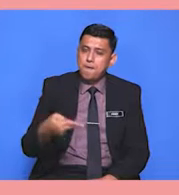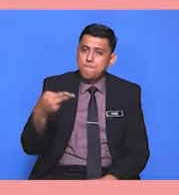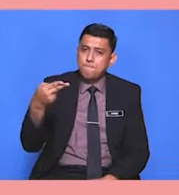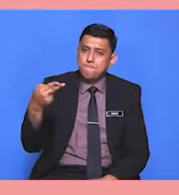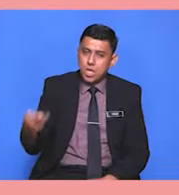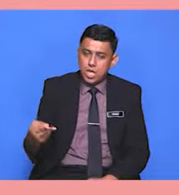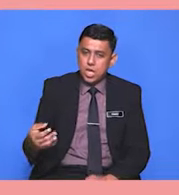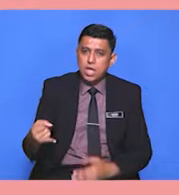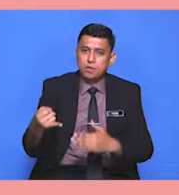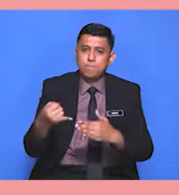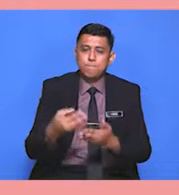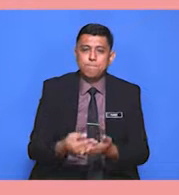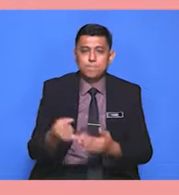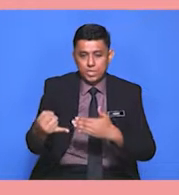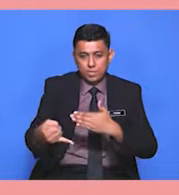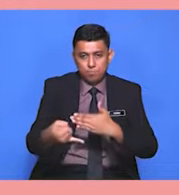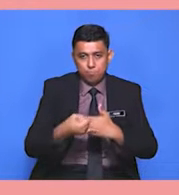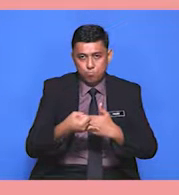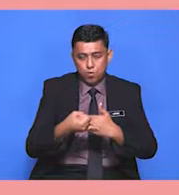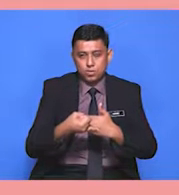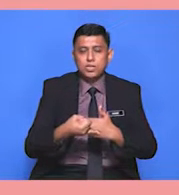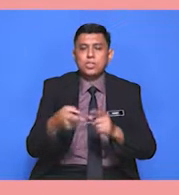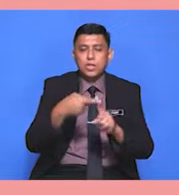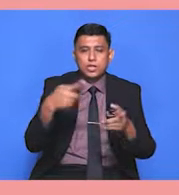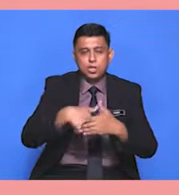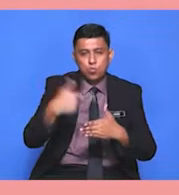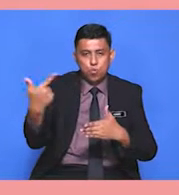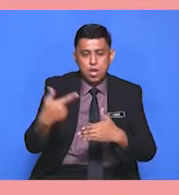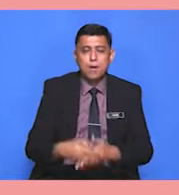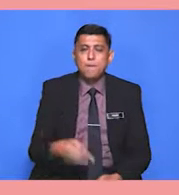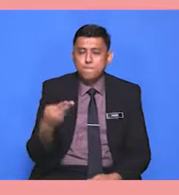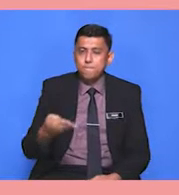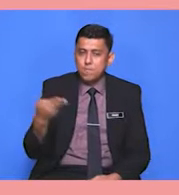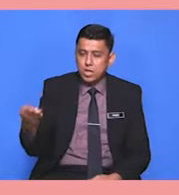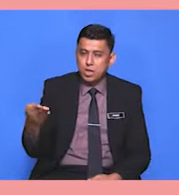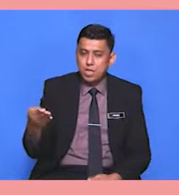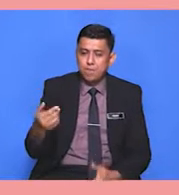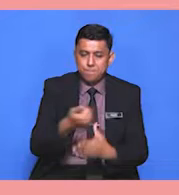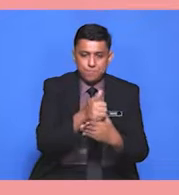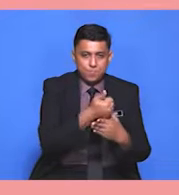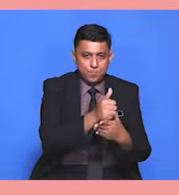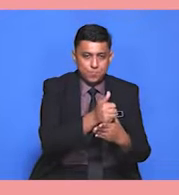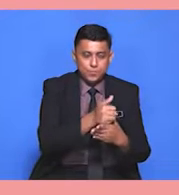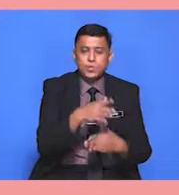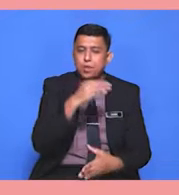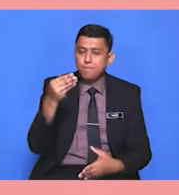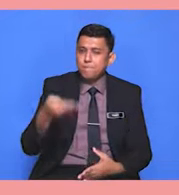dari negara luar seperti barang perantaraan dan barang